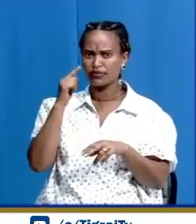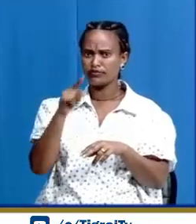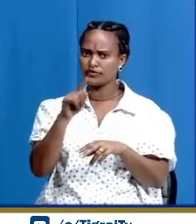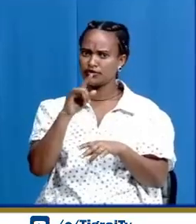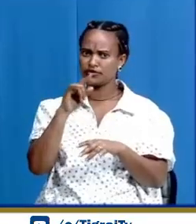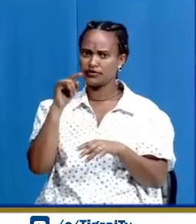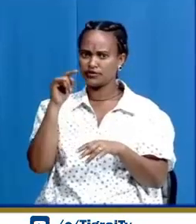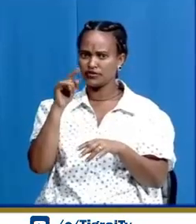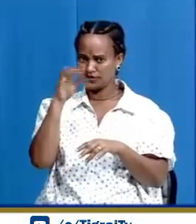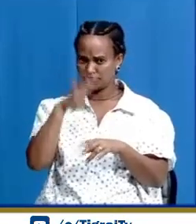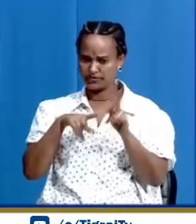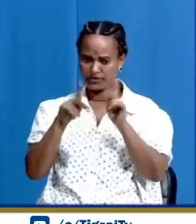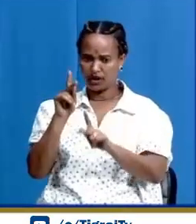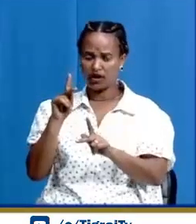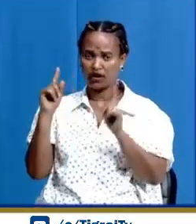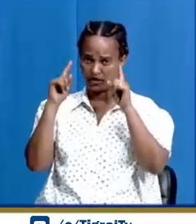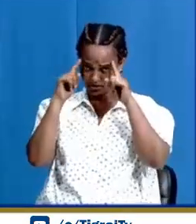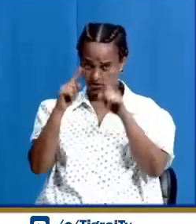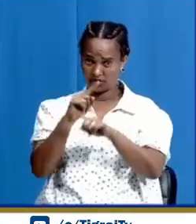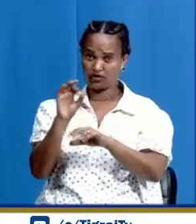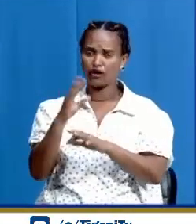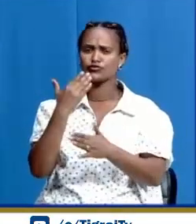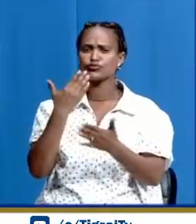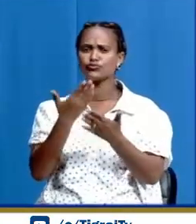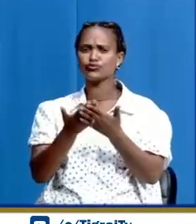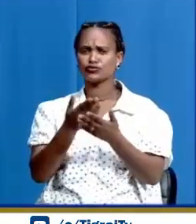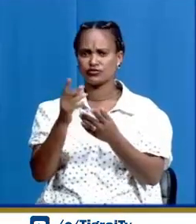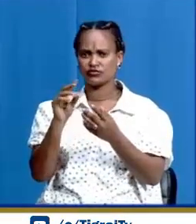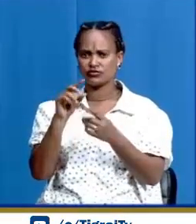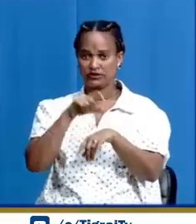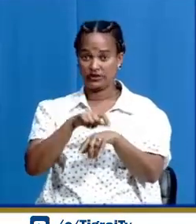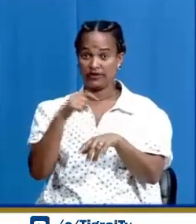ህዝብና ክደናገር የብሉን ኣብ ፅቡቕ ሃዋህው ከም ዘለና እውን